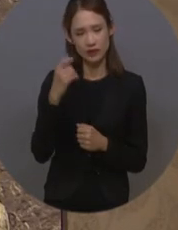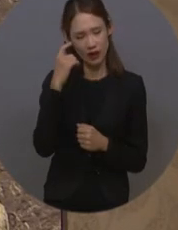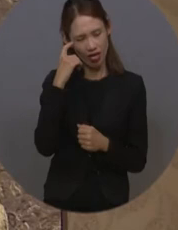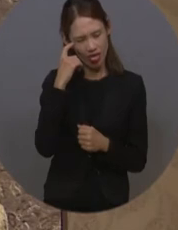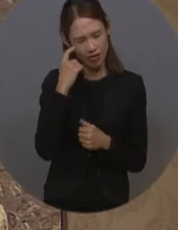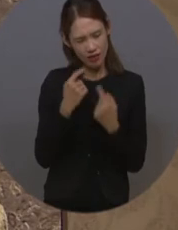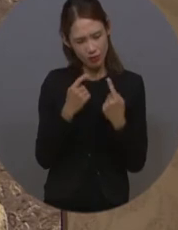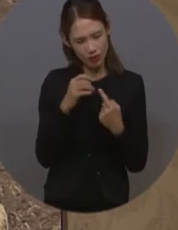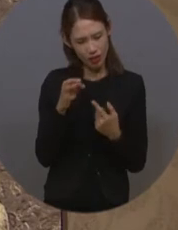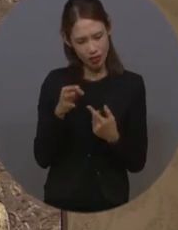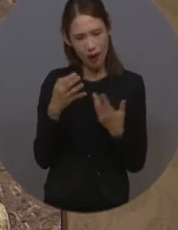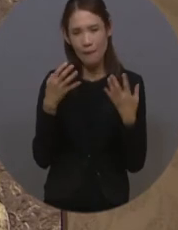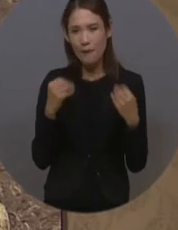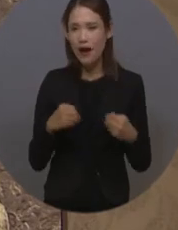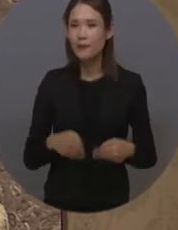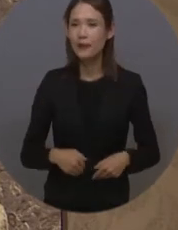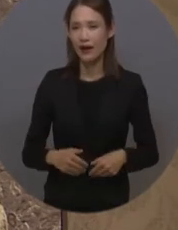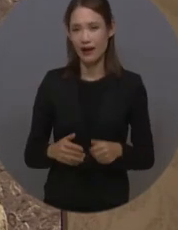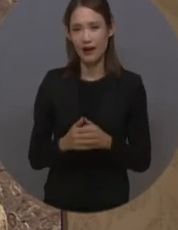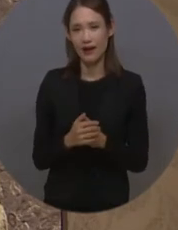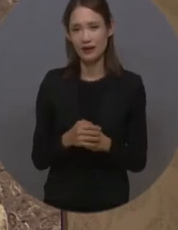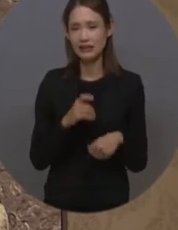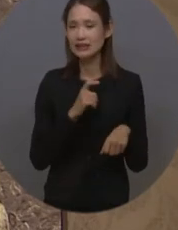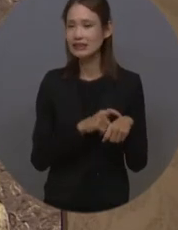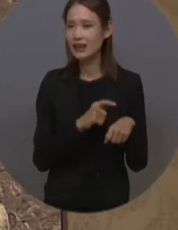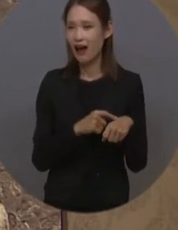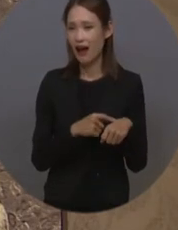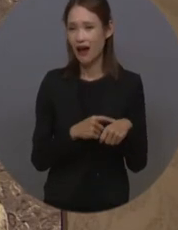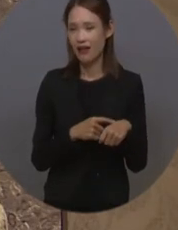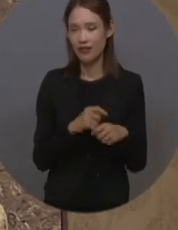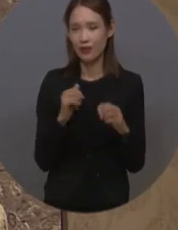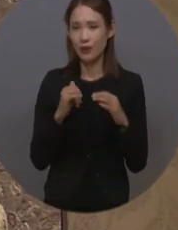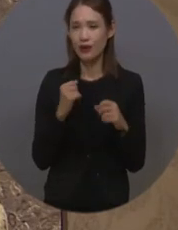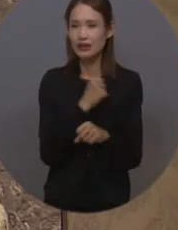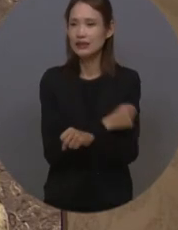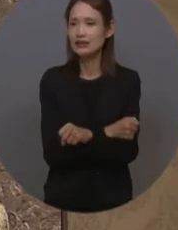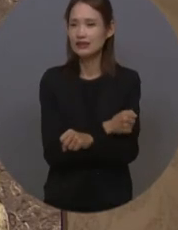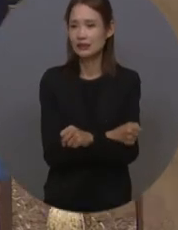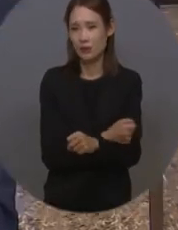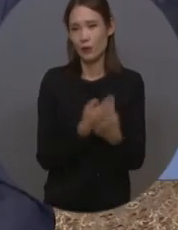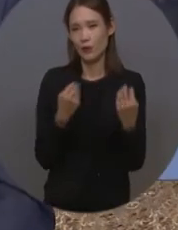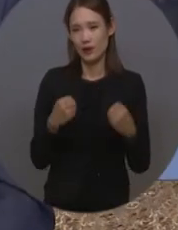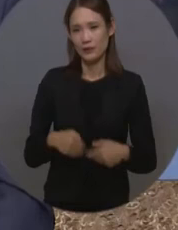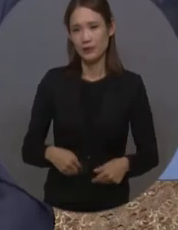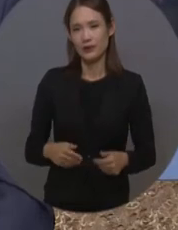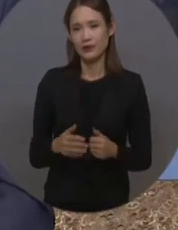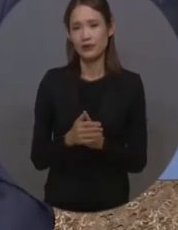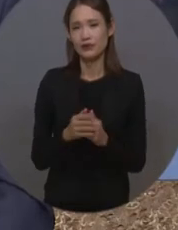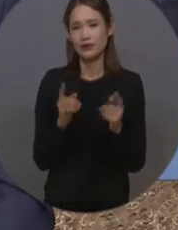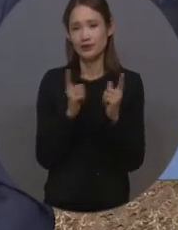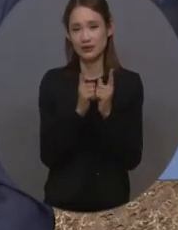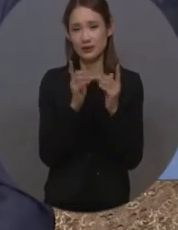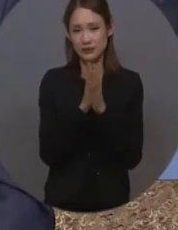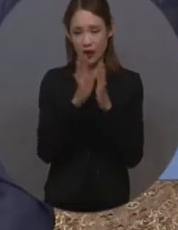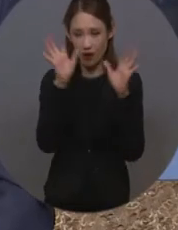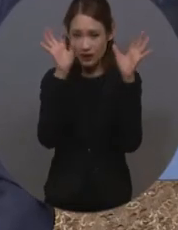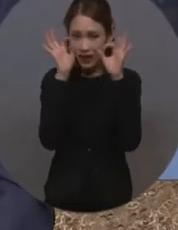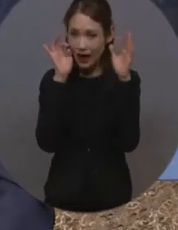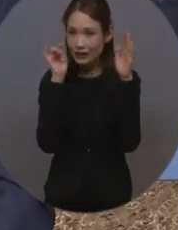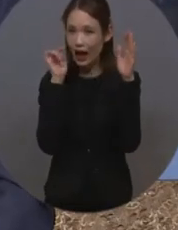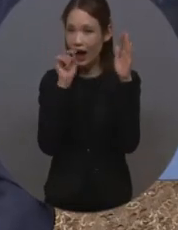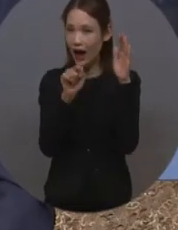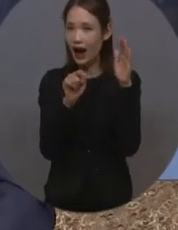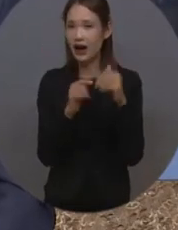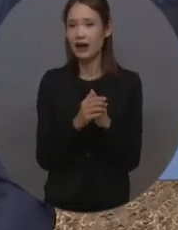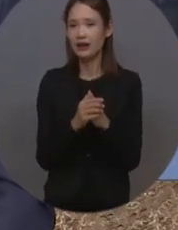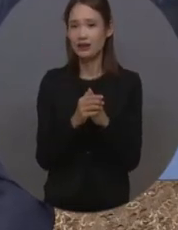생각보다는 돈이 많이 들거든요. 그리고 네. 또 시간도 많이 들고 인력도 필요해요. 네. 직접 그럼 찾아가서 그렇죠.